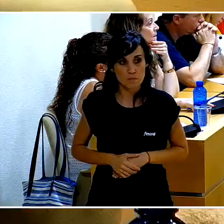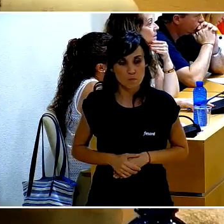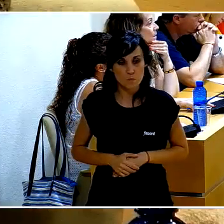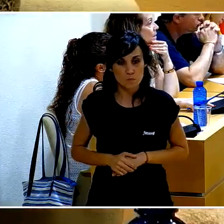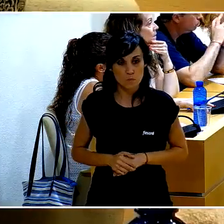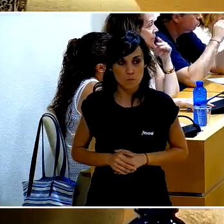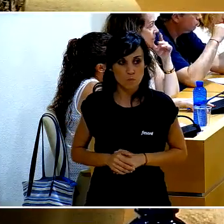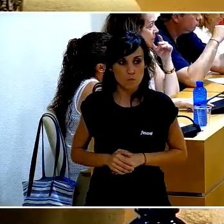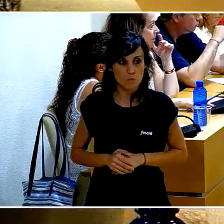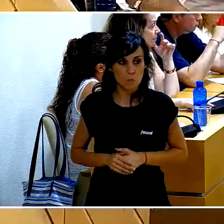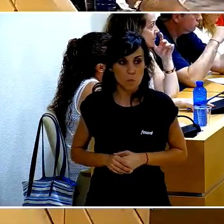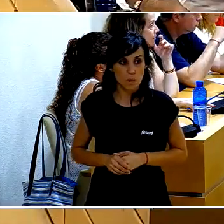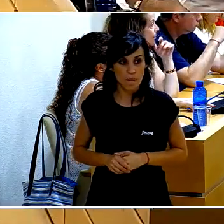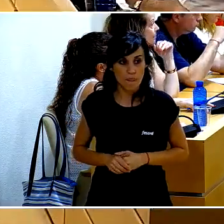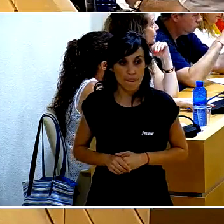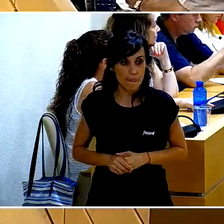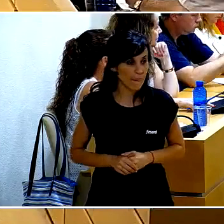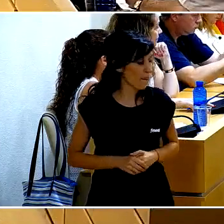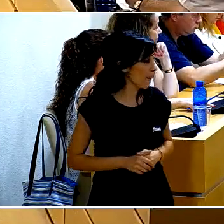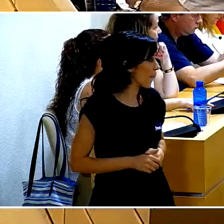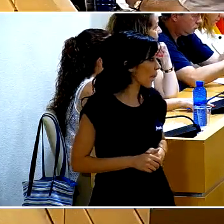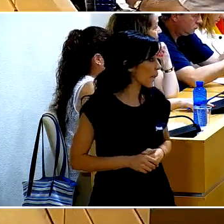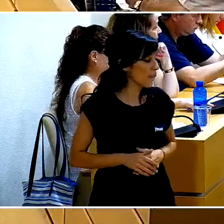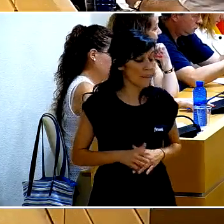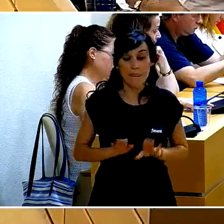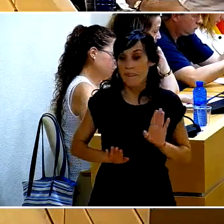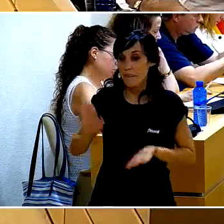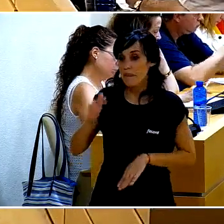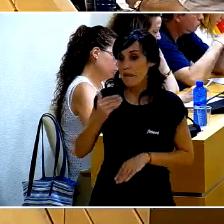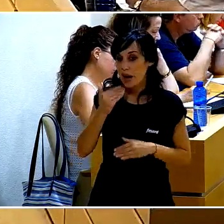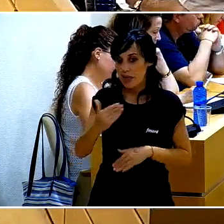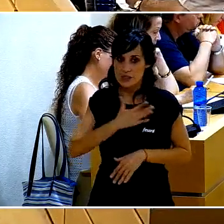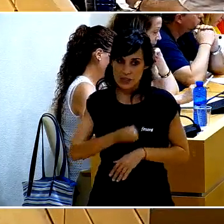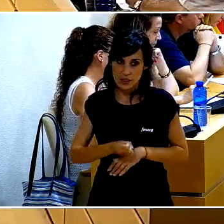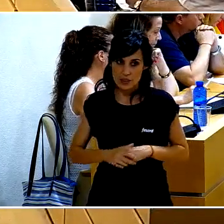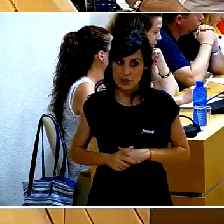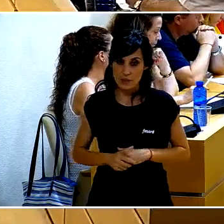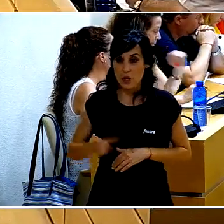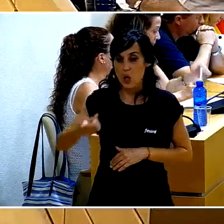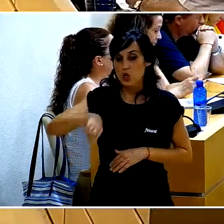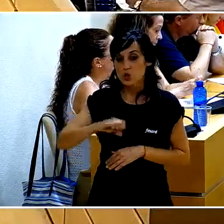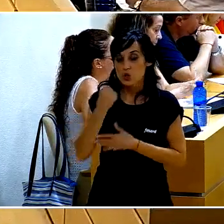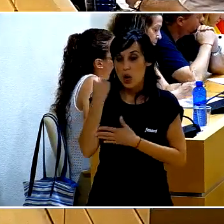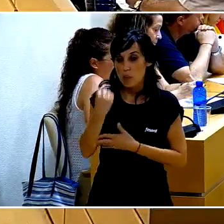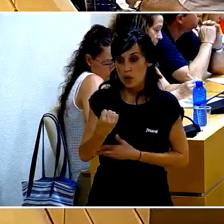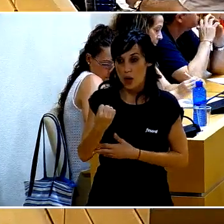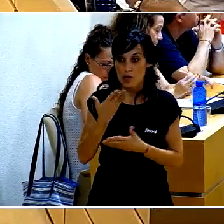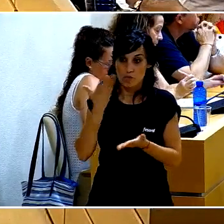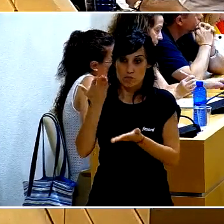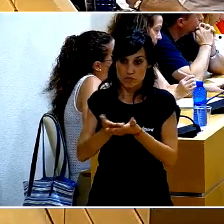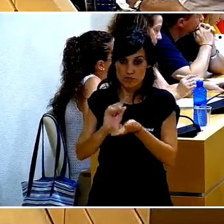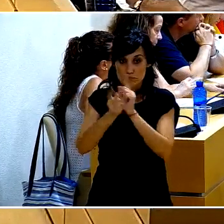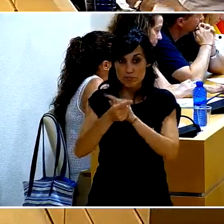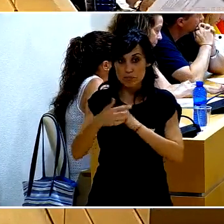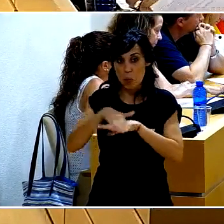tramitació. Vale. Paraules, Vicente Ibor. Gràcies, alcaldessa. Vamos a apoyar esta moción, esta modificación de